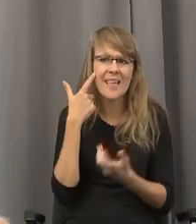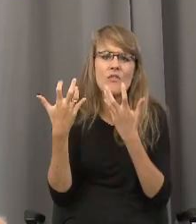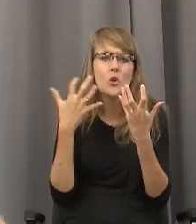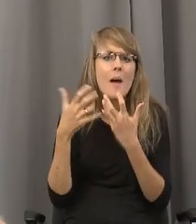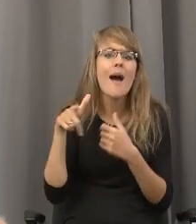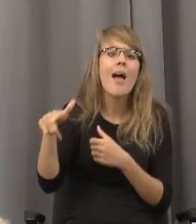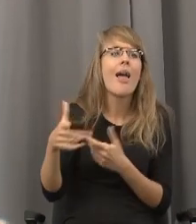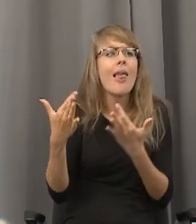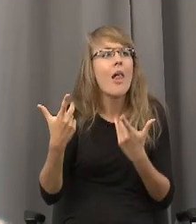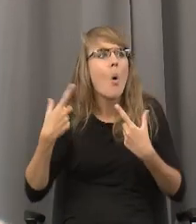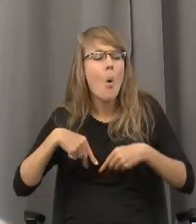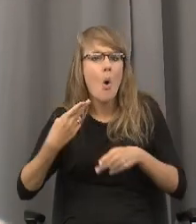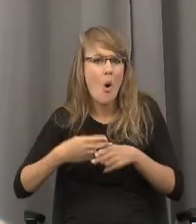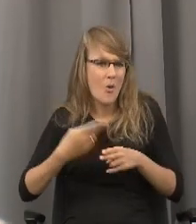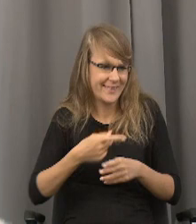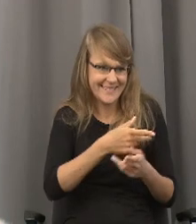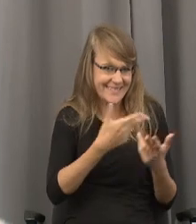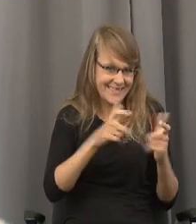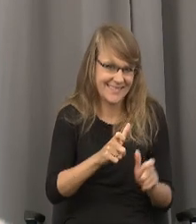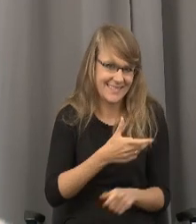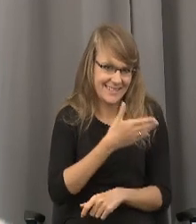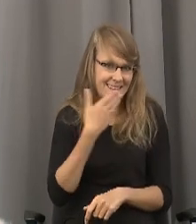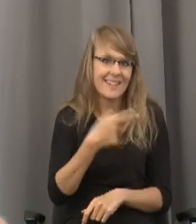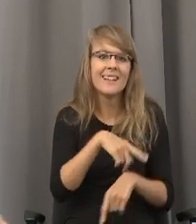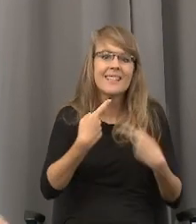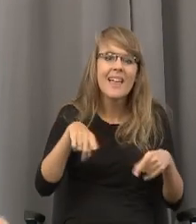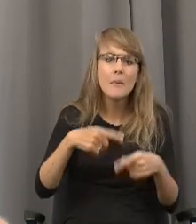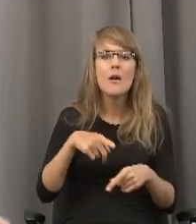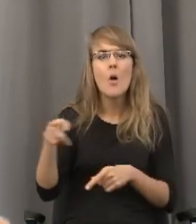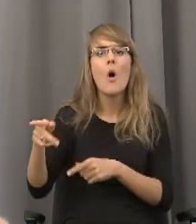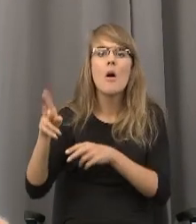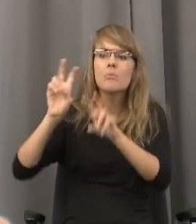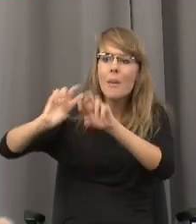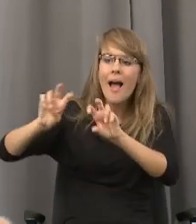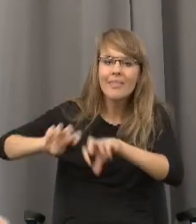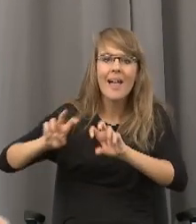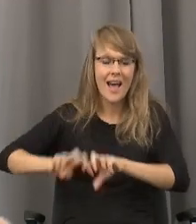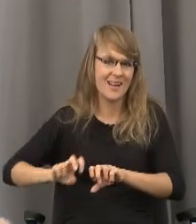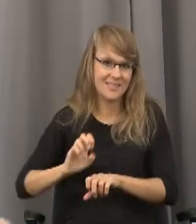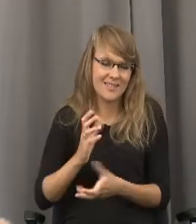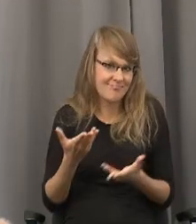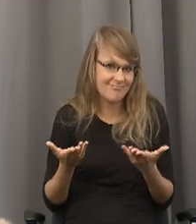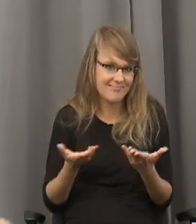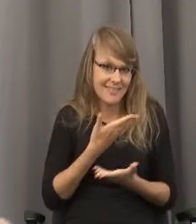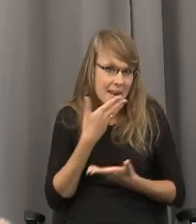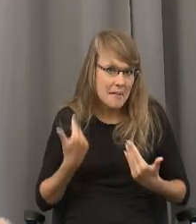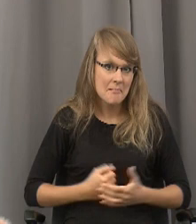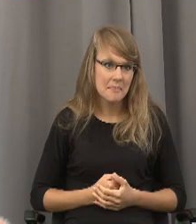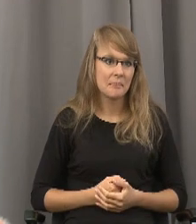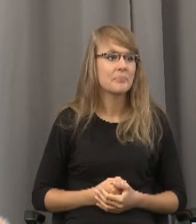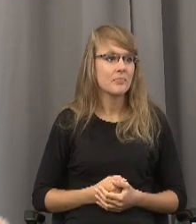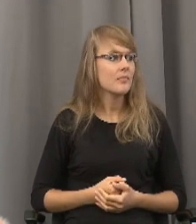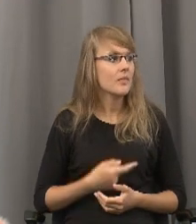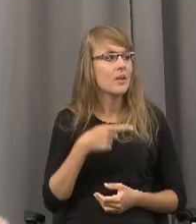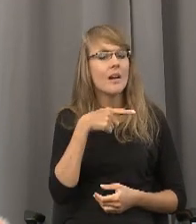chorych w Polsce, takich potwierdzonych odpowiednim przygotowaniem, badaniem, bo oczywiście te szacunki, które ja